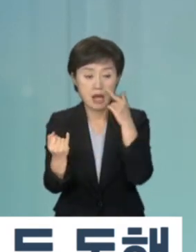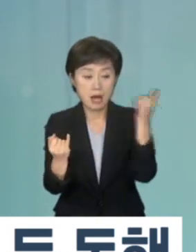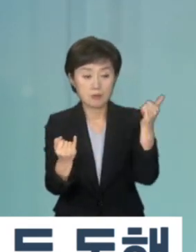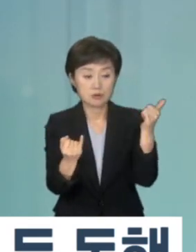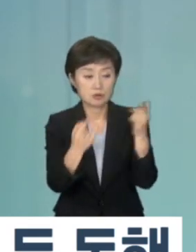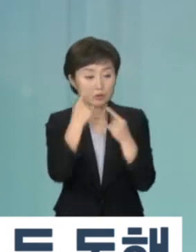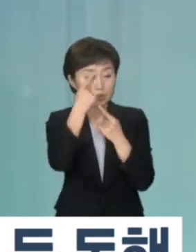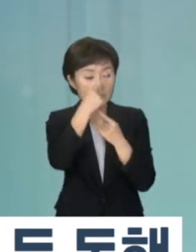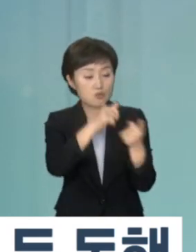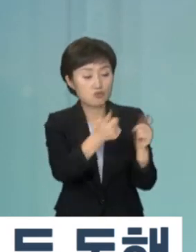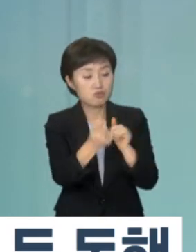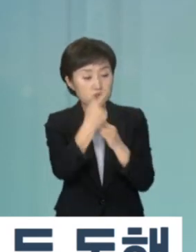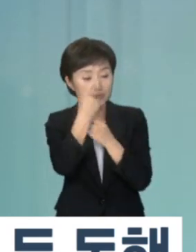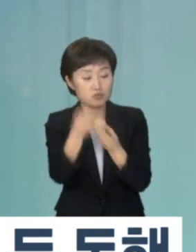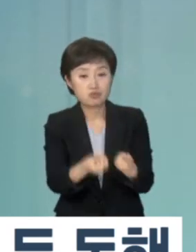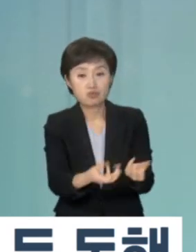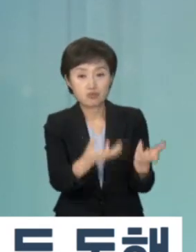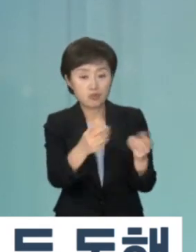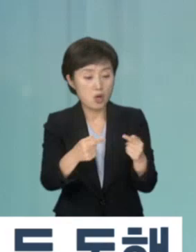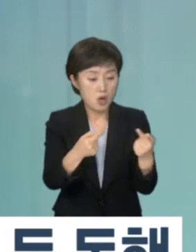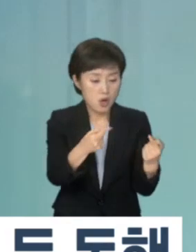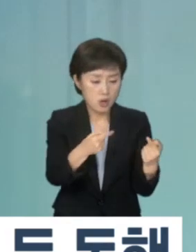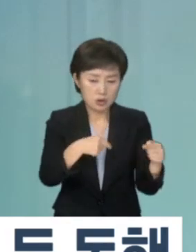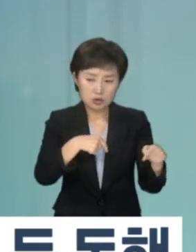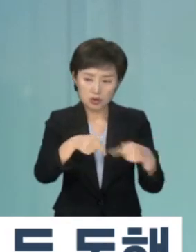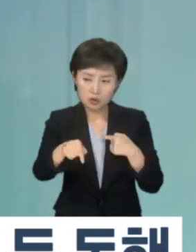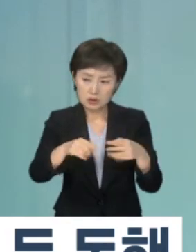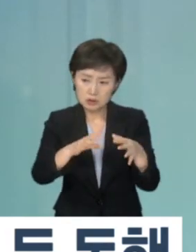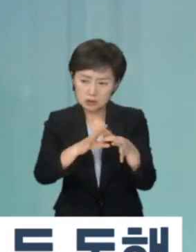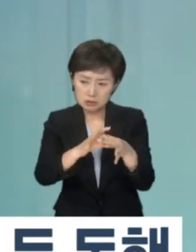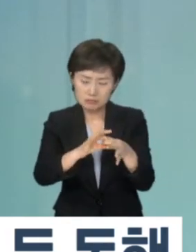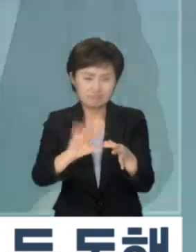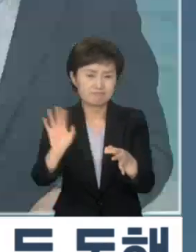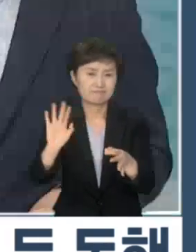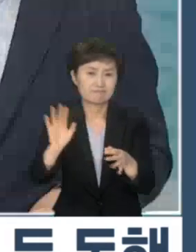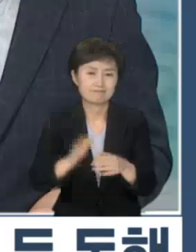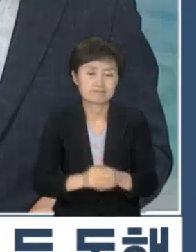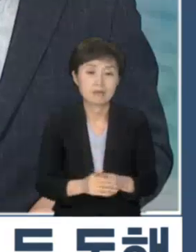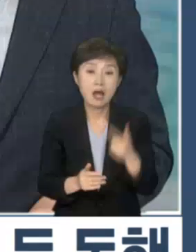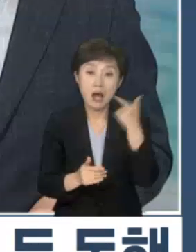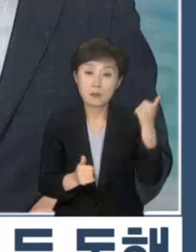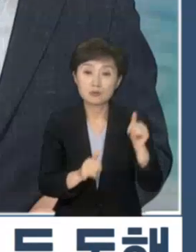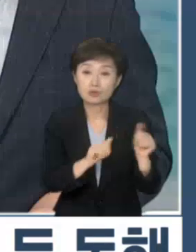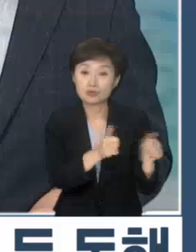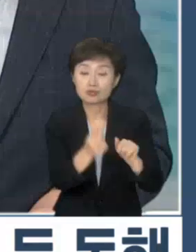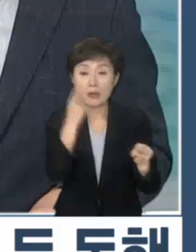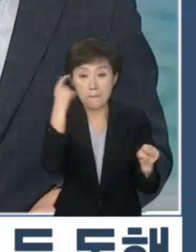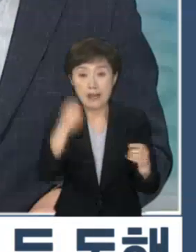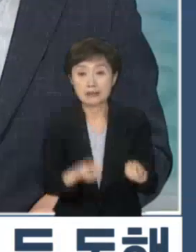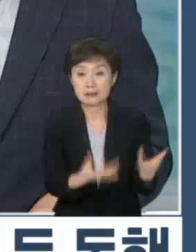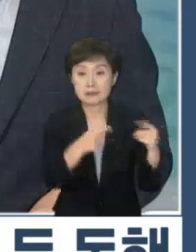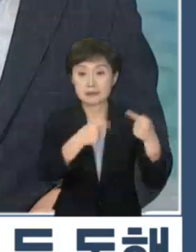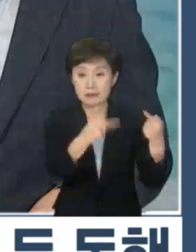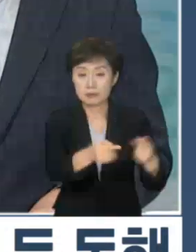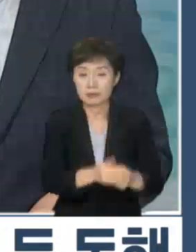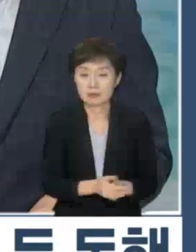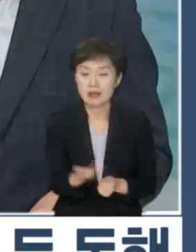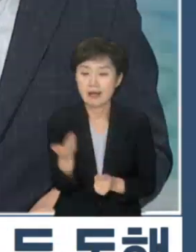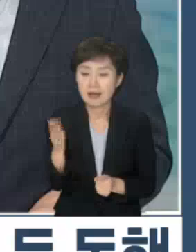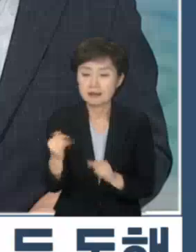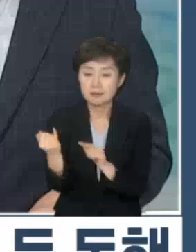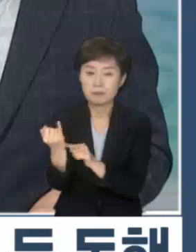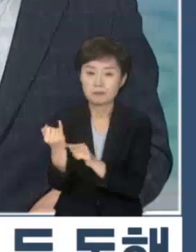추도식에 참석하는 것을 정치적 행보라고 보기에는 조금 과한 측면이 있지 않겠습니까? 다만 그런 외부 행보